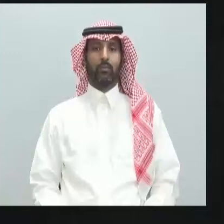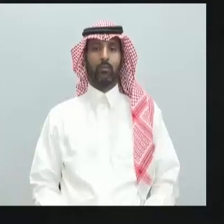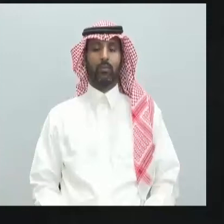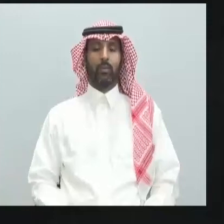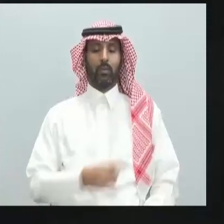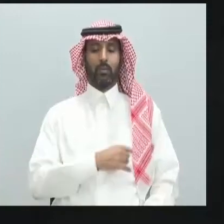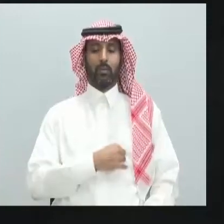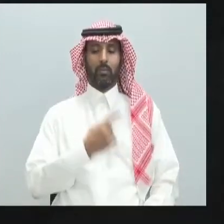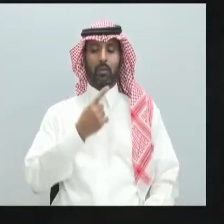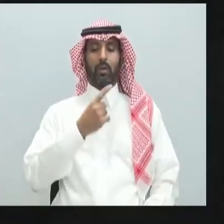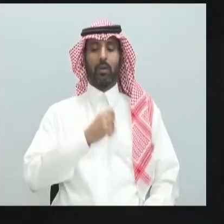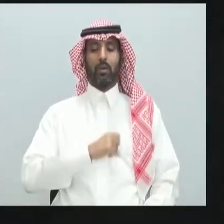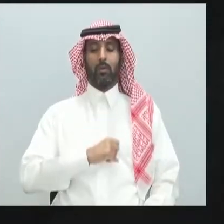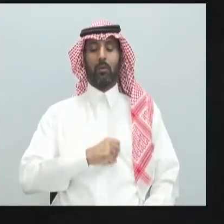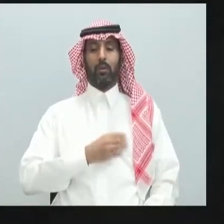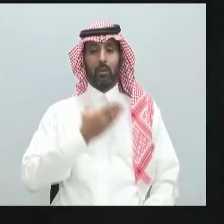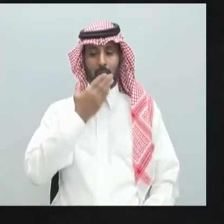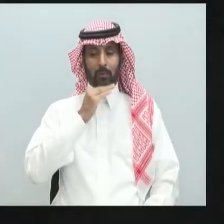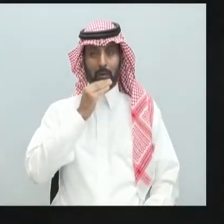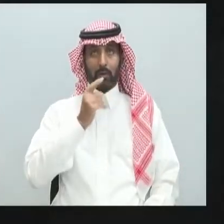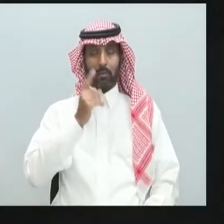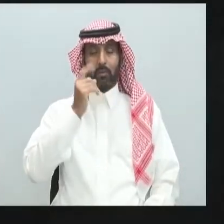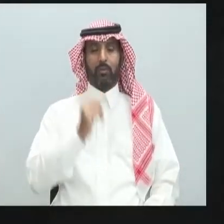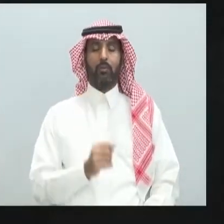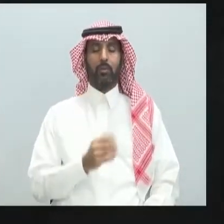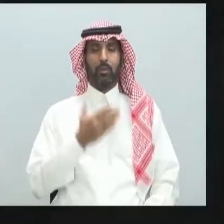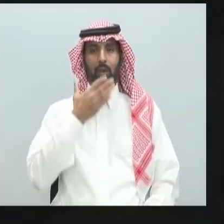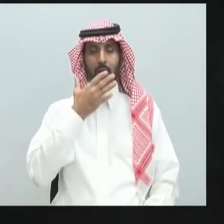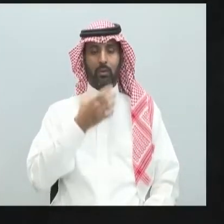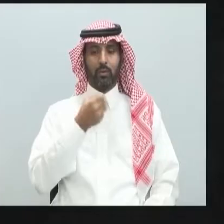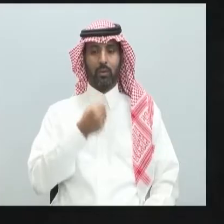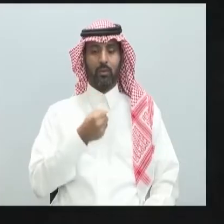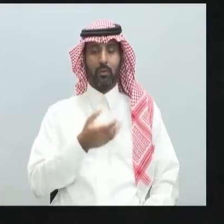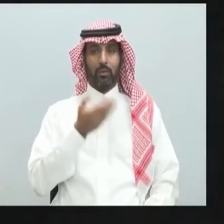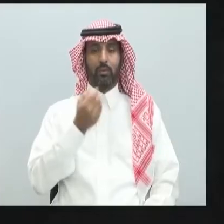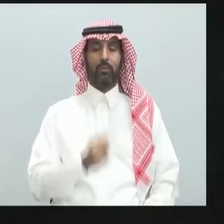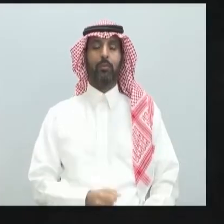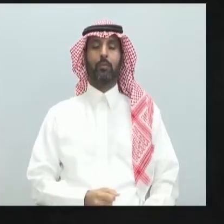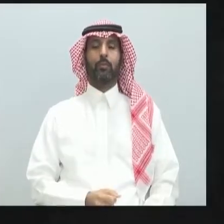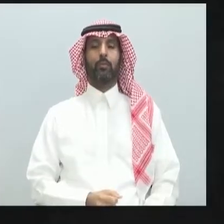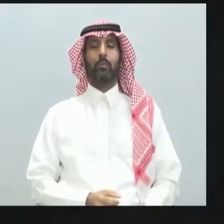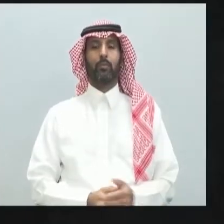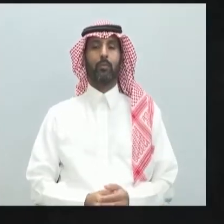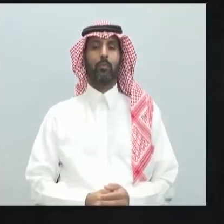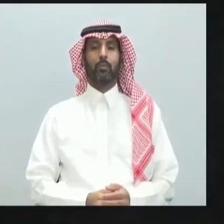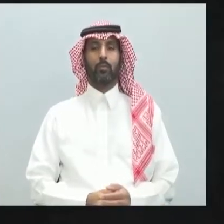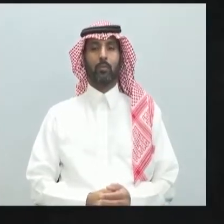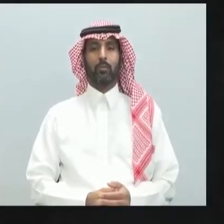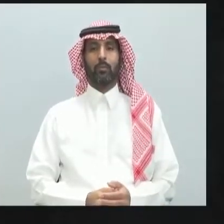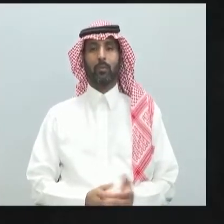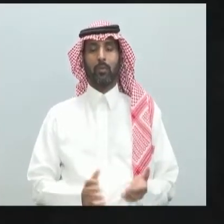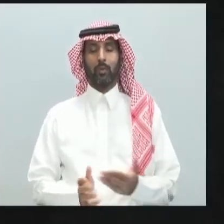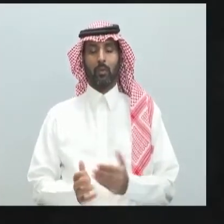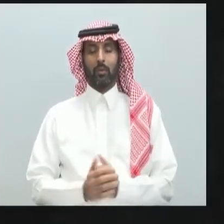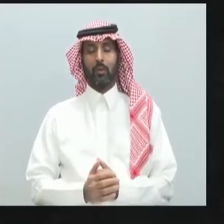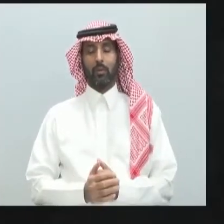بسم الله الرحمن الرحيم الحمد لله رب العالمين والصلاه والسلام على اشرف الانبياء والمرسلين سيدنا